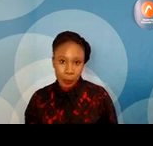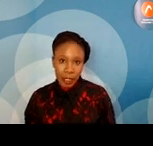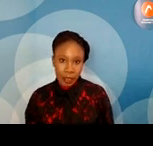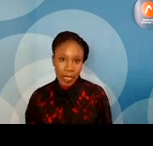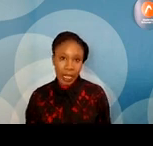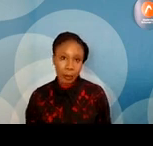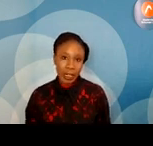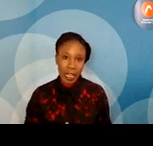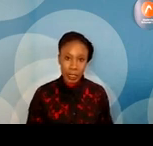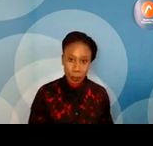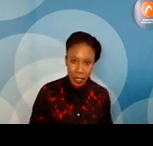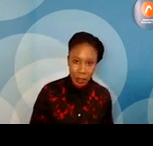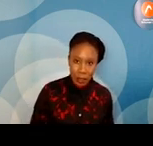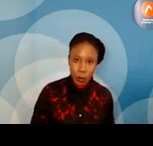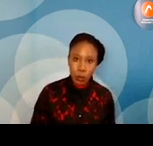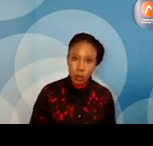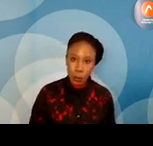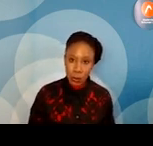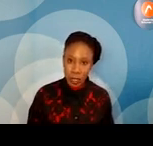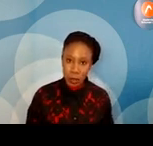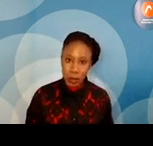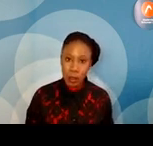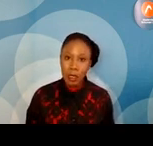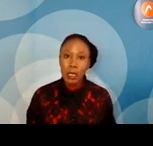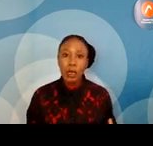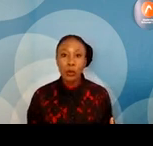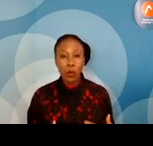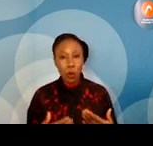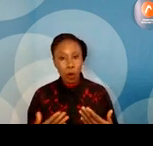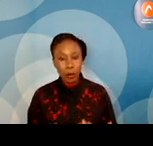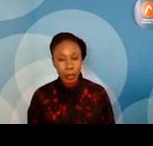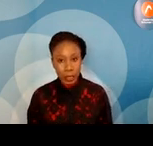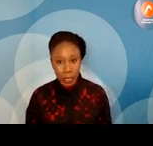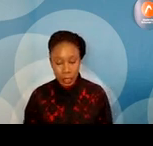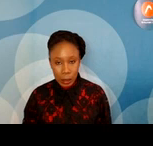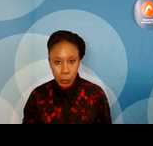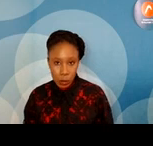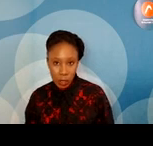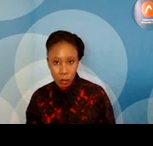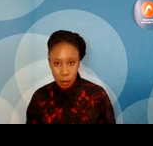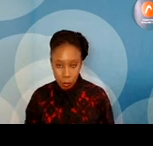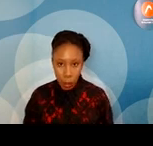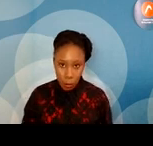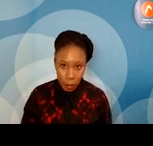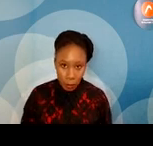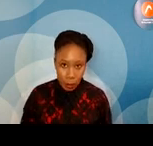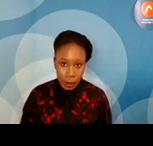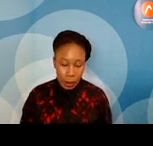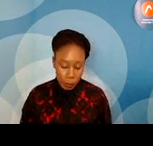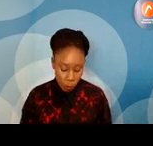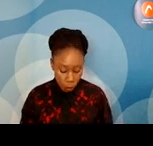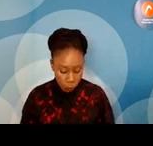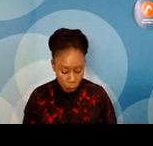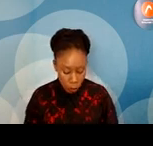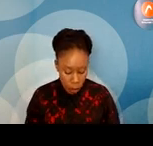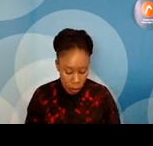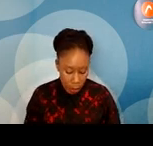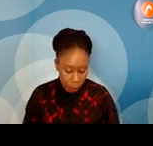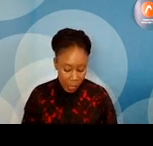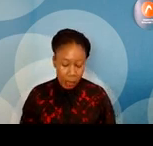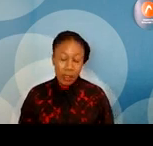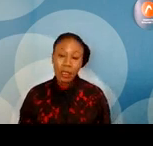80-90-100-modellen där man arbetar 80%. Får 90% av lönen betalt